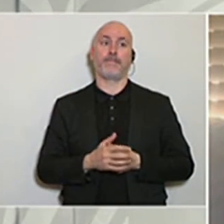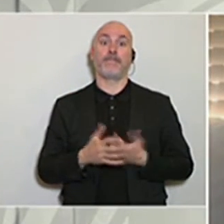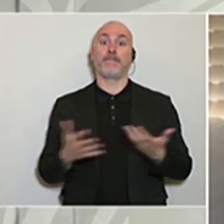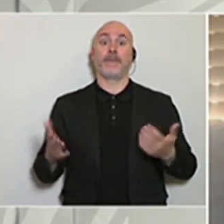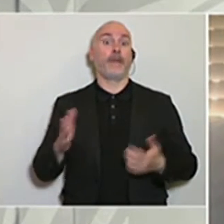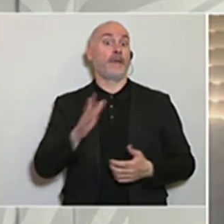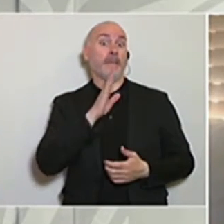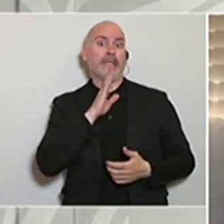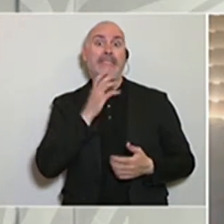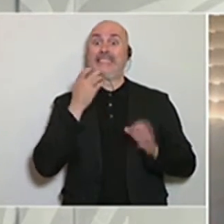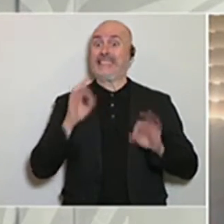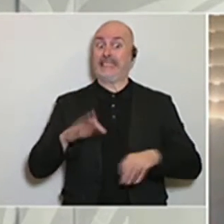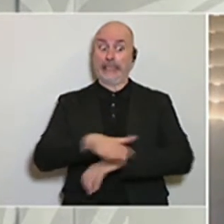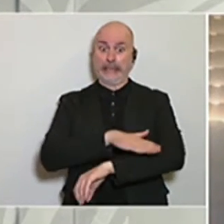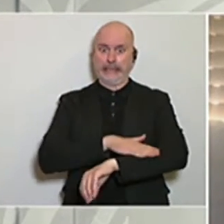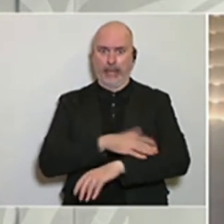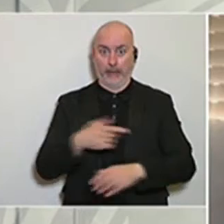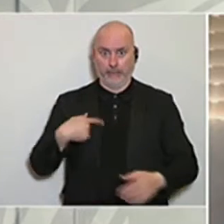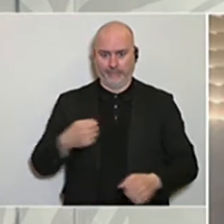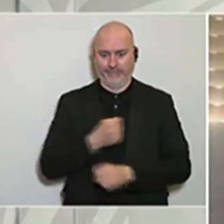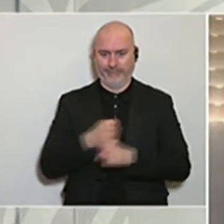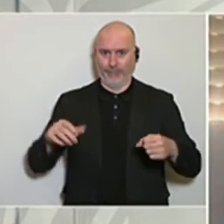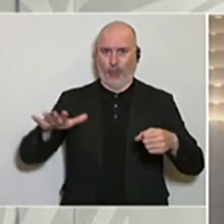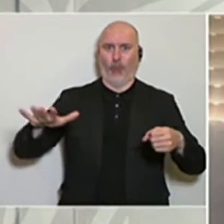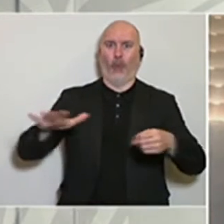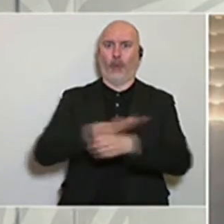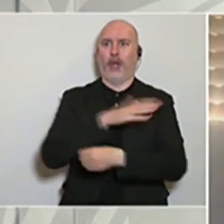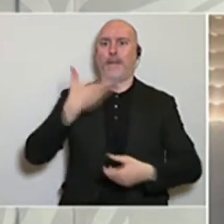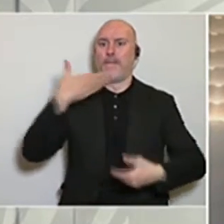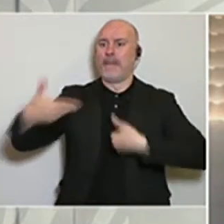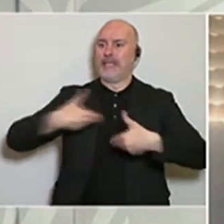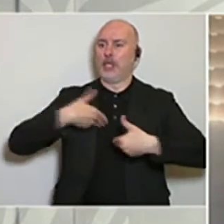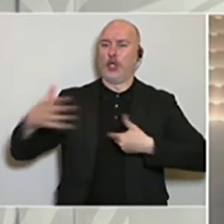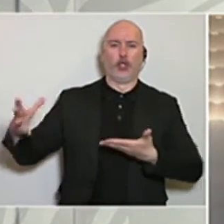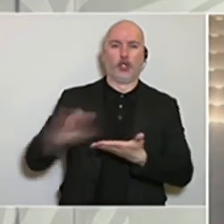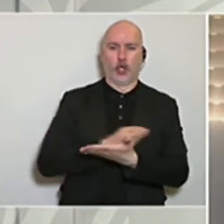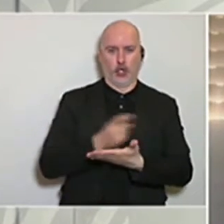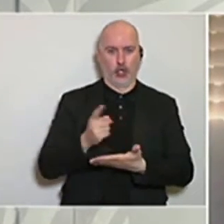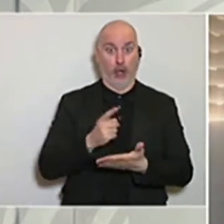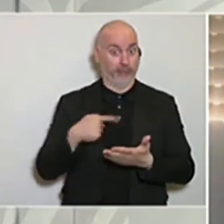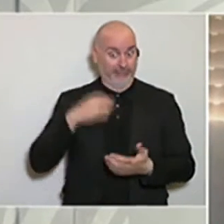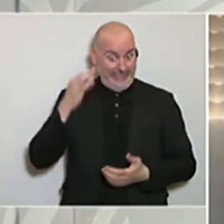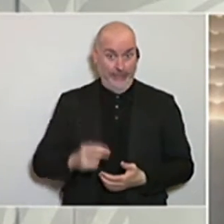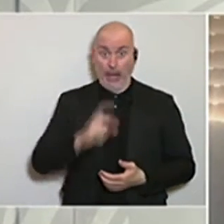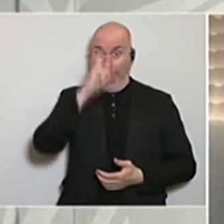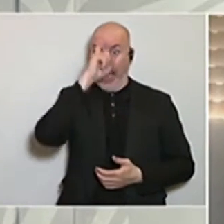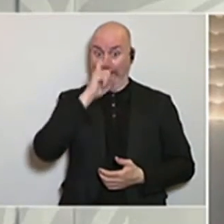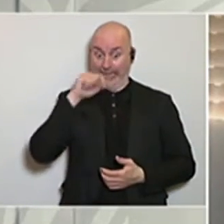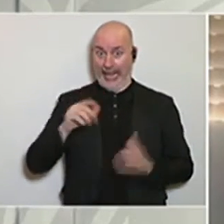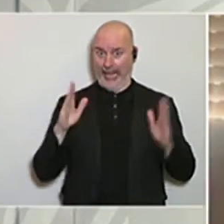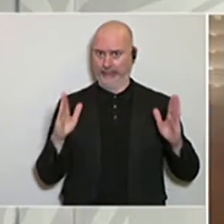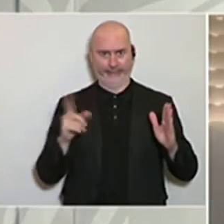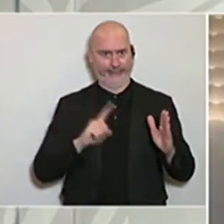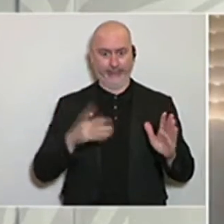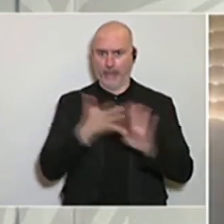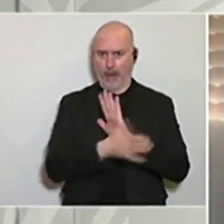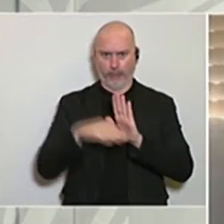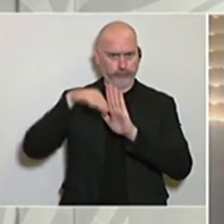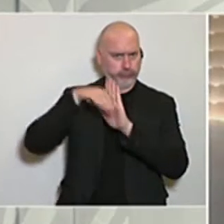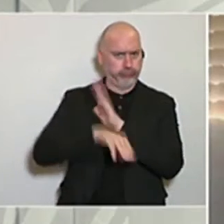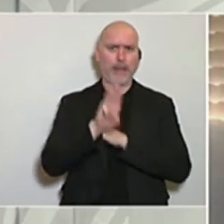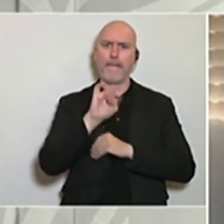quan l'Estat no pugui fer front a aquestes peticions, especialment com a mínim durant aquest any, perquè hi ha una caiguda al PIB del